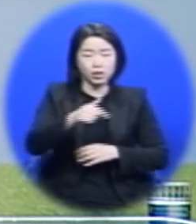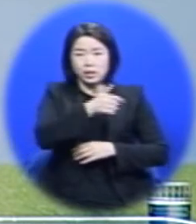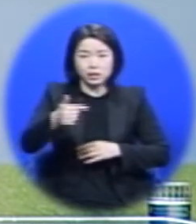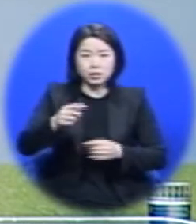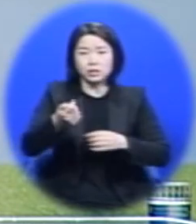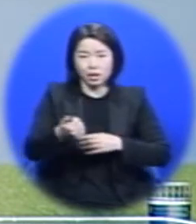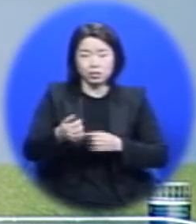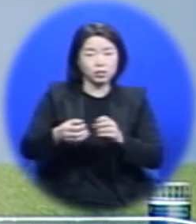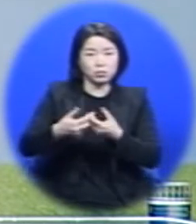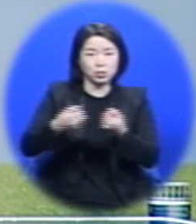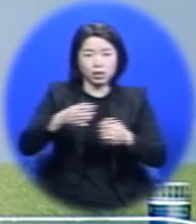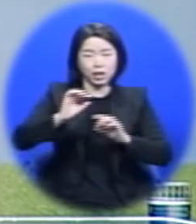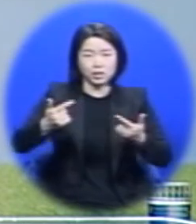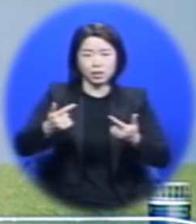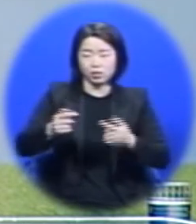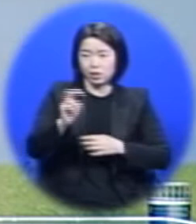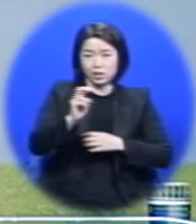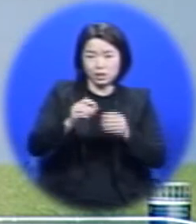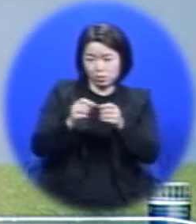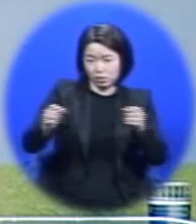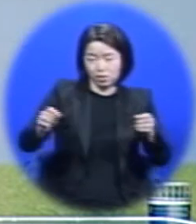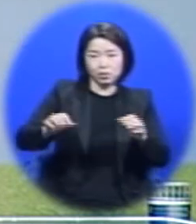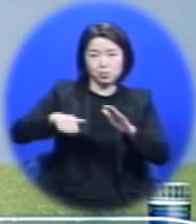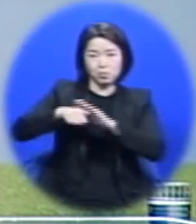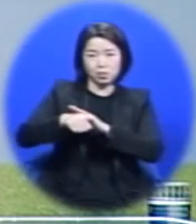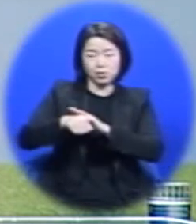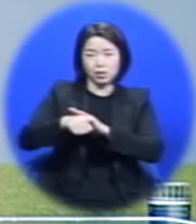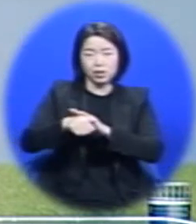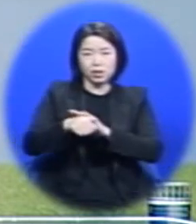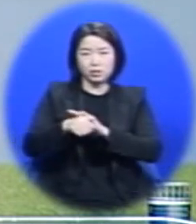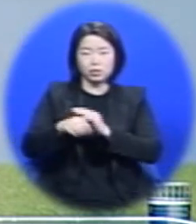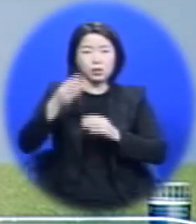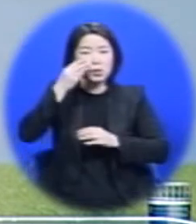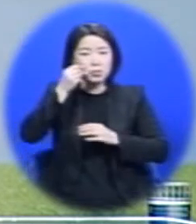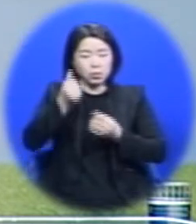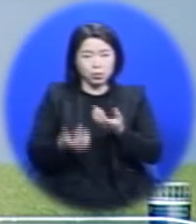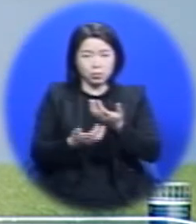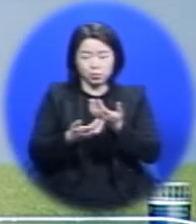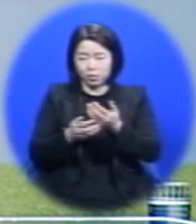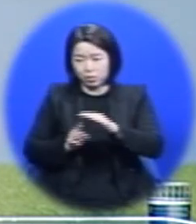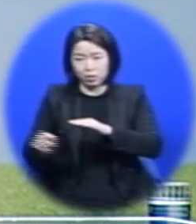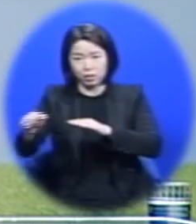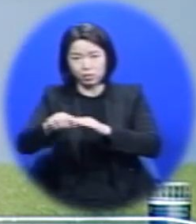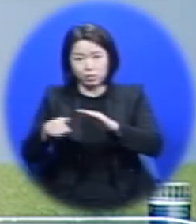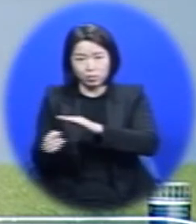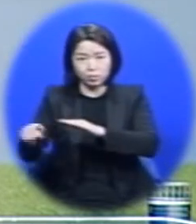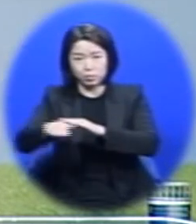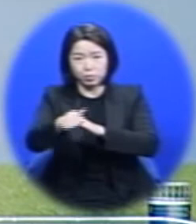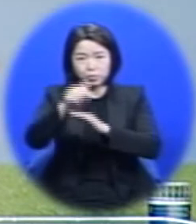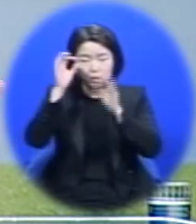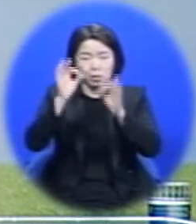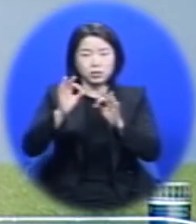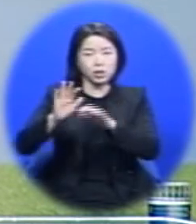따로 있습니까? 아, 20cm 정도 되는 뱀이 그 보일러 뒤로 이렇게 들어가는 걸 제 아내가 봤는데, 이거